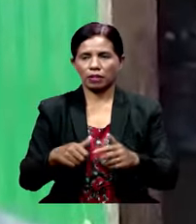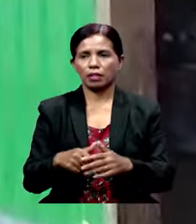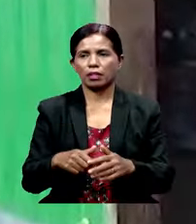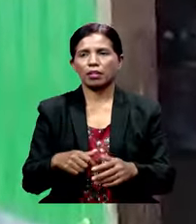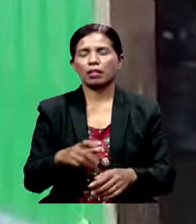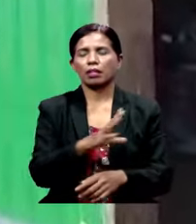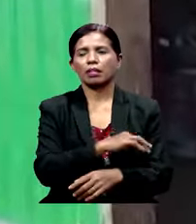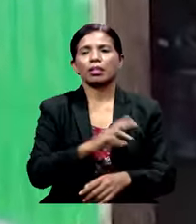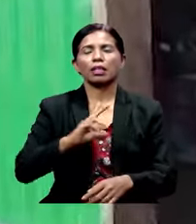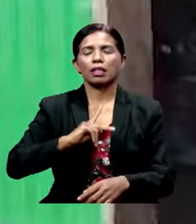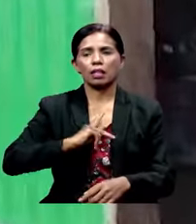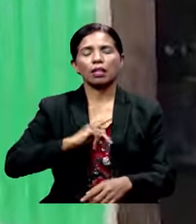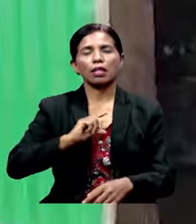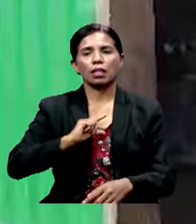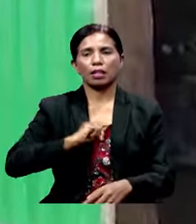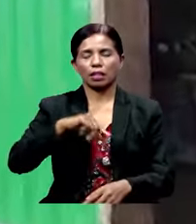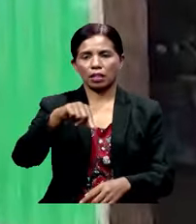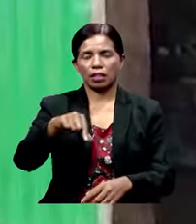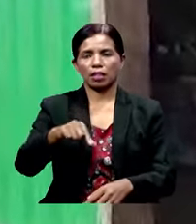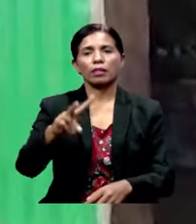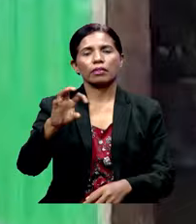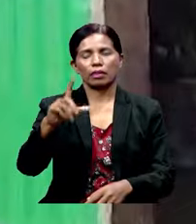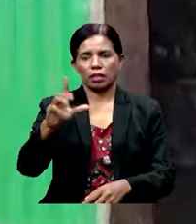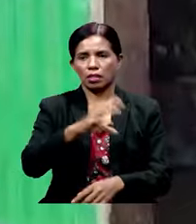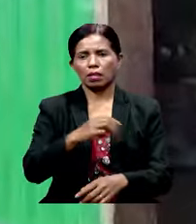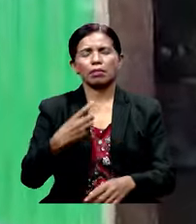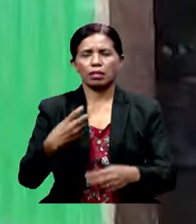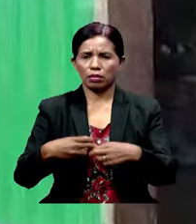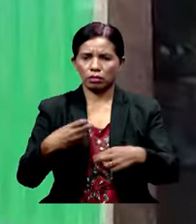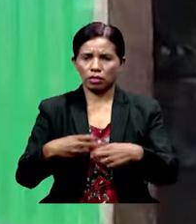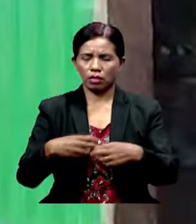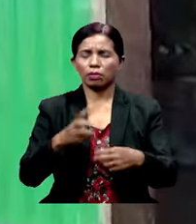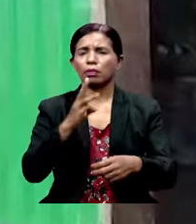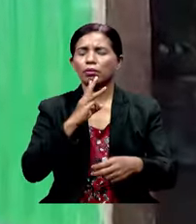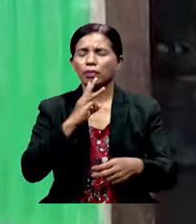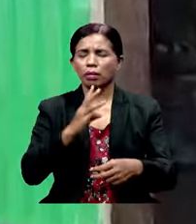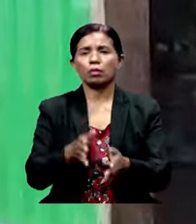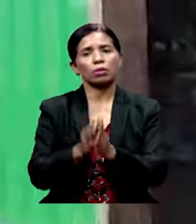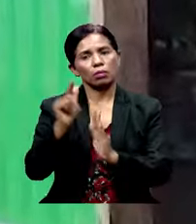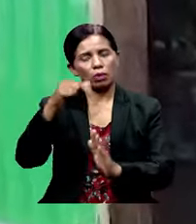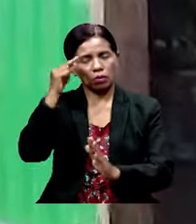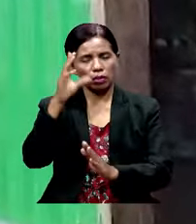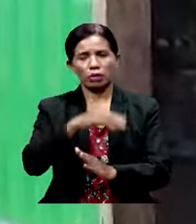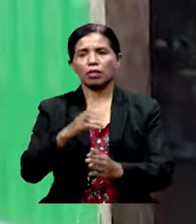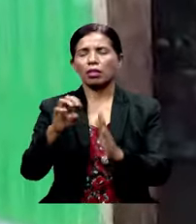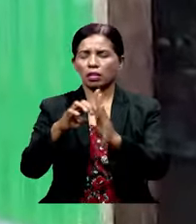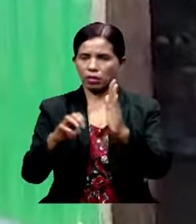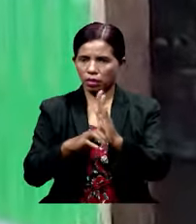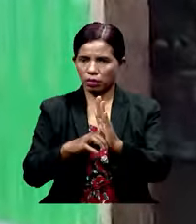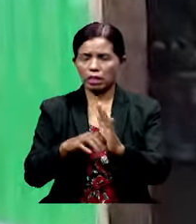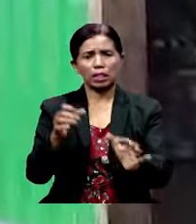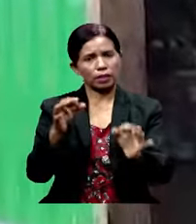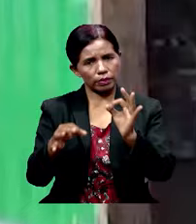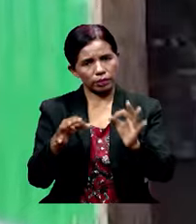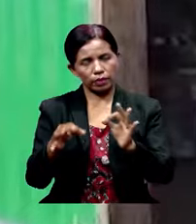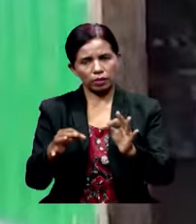kono tempo bailo rons ne be aras kalos ne be ami husu azura ba komina be governo o staru ga NGO seredet karek